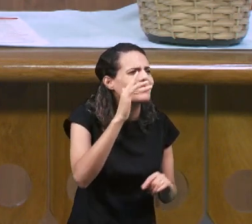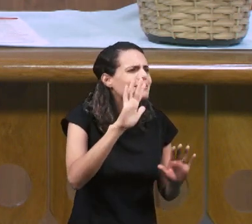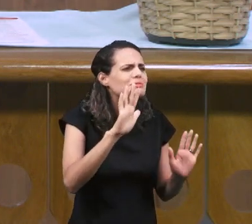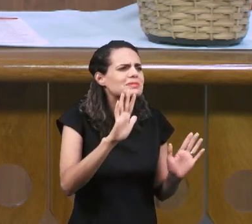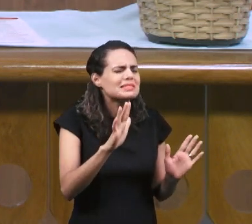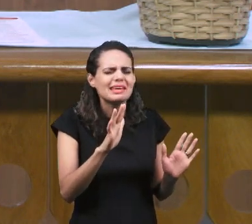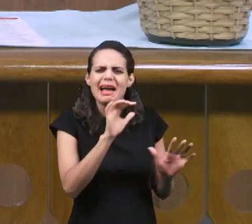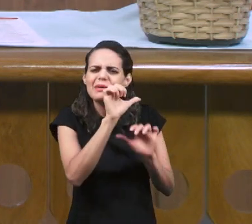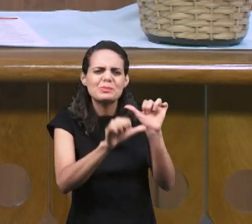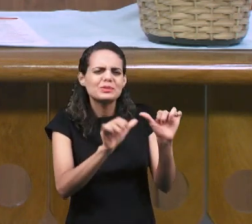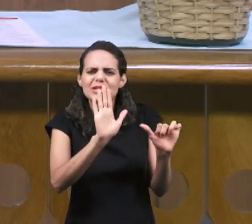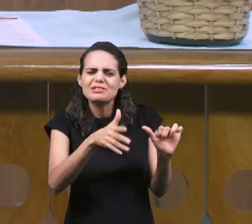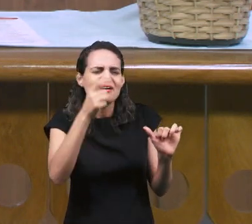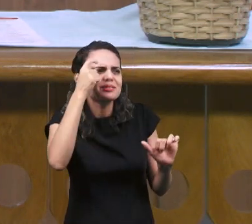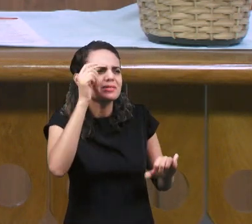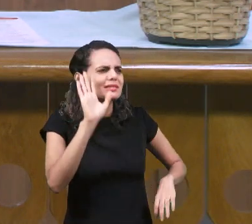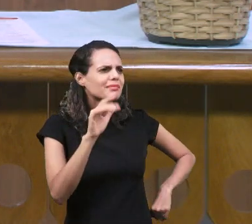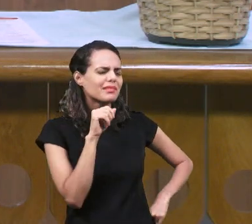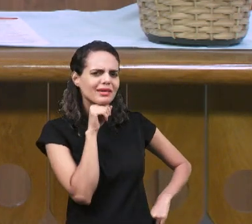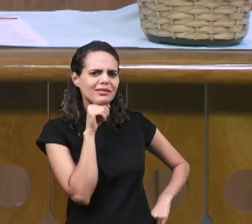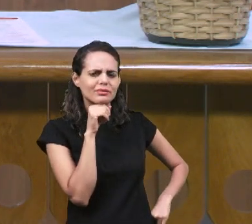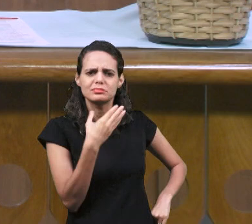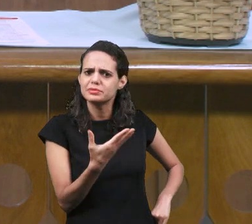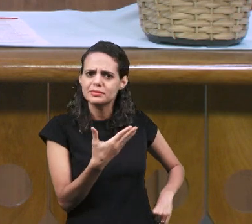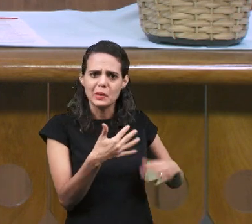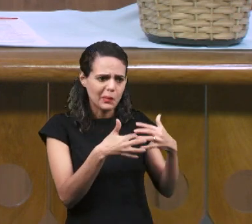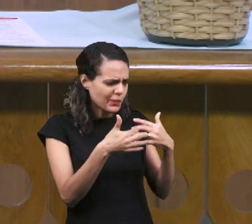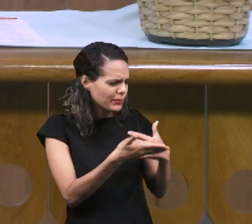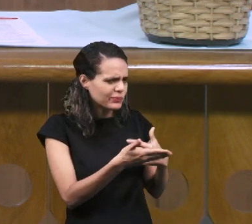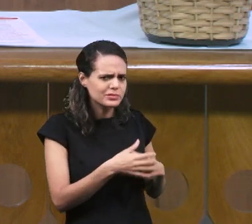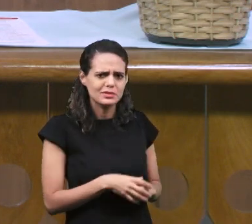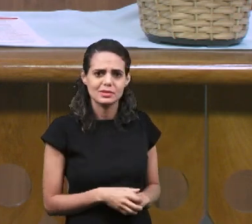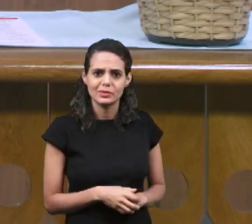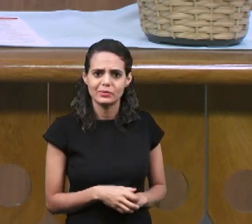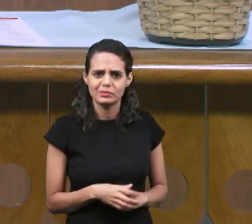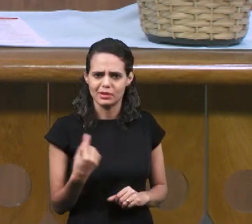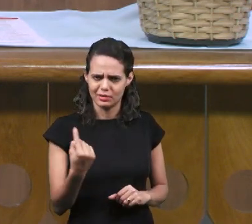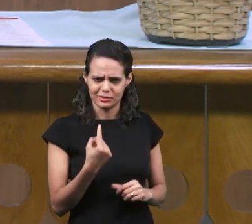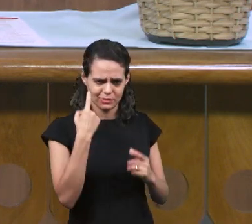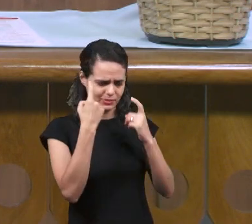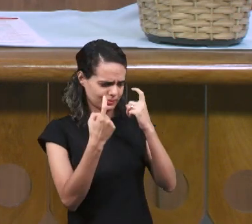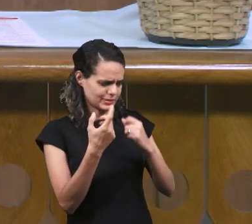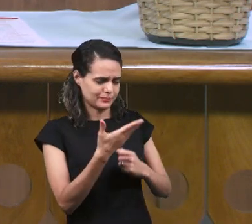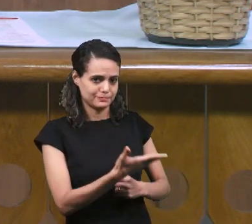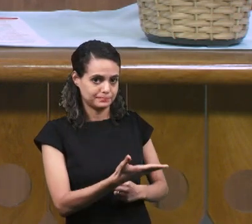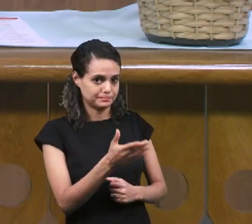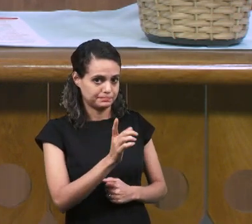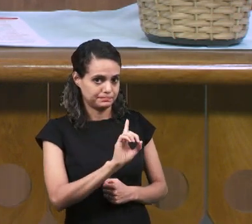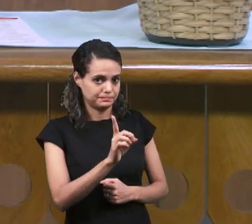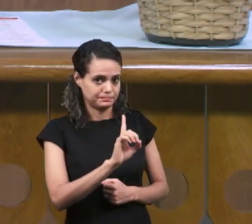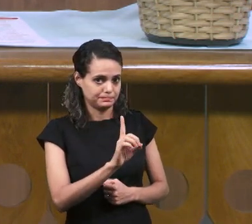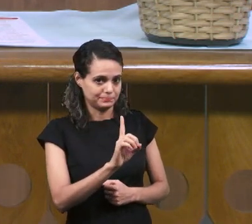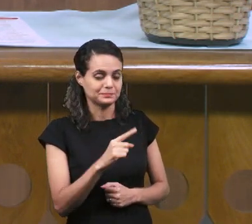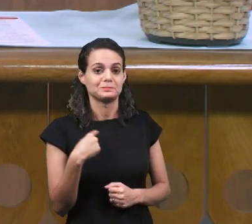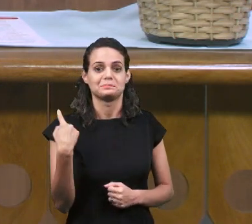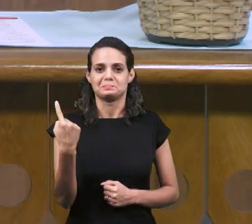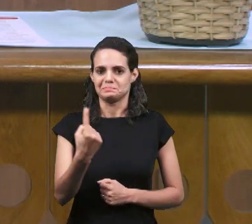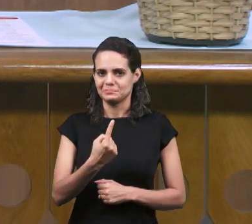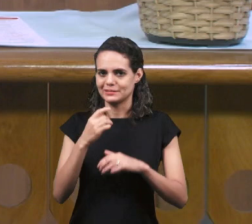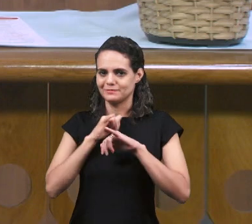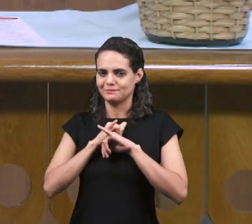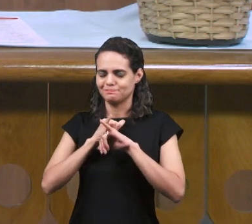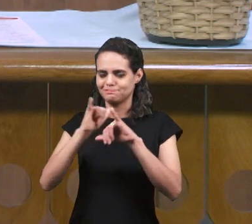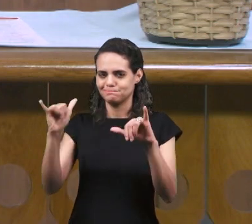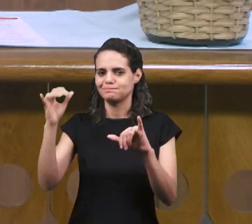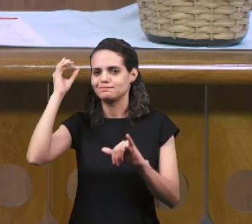ce n'est pas celle-là. Notre préoccupation, c'est d'apporter à notre peuple ce que le Saint-Esprit est en train de dire. Je veux dire aux frères et sœurs, la